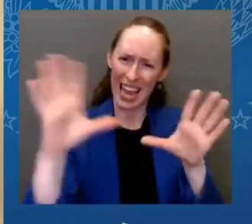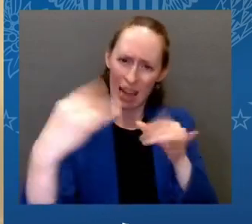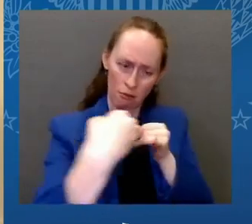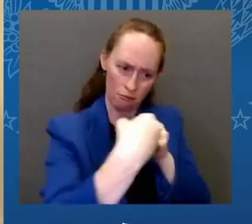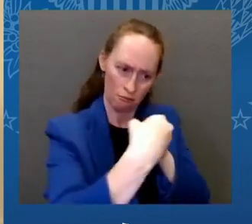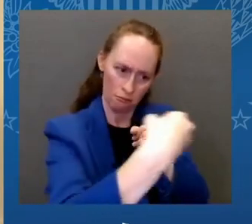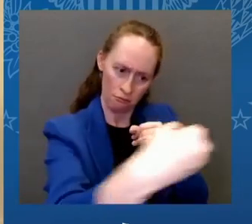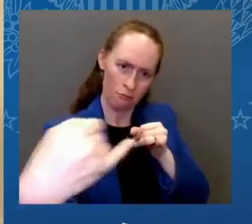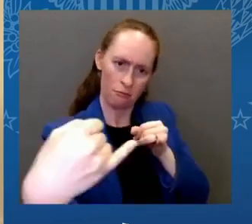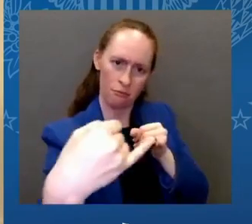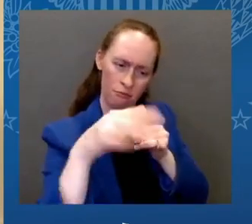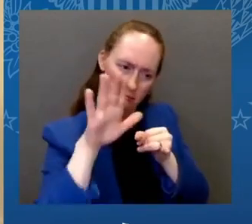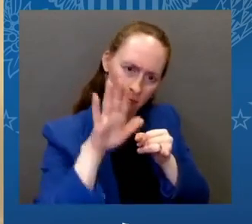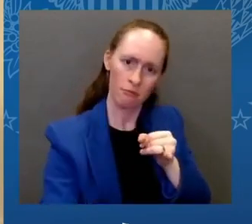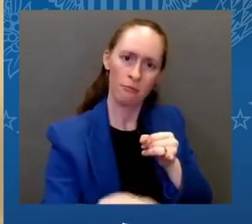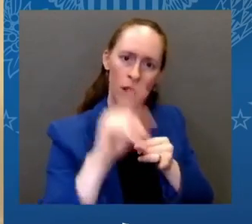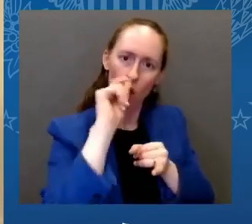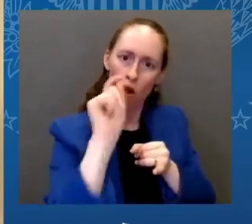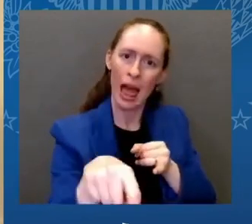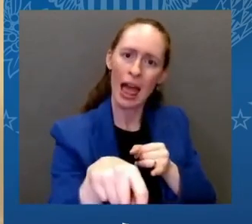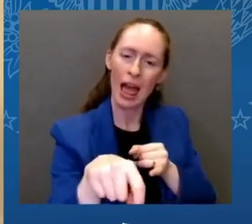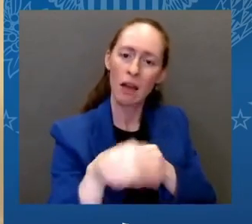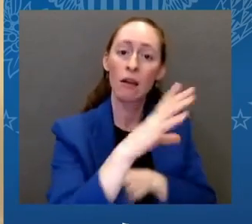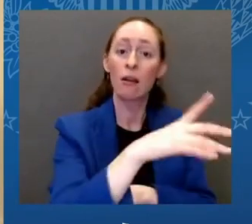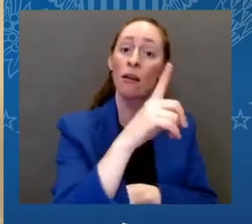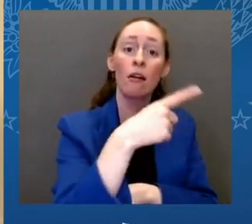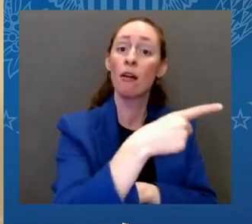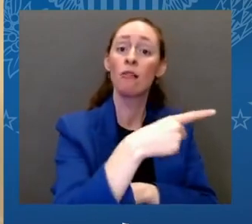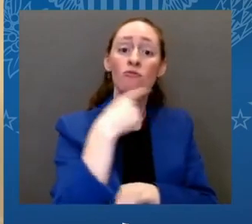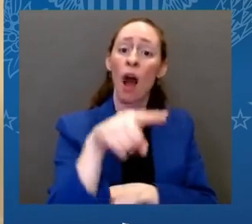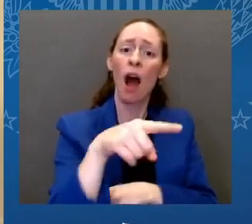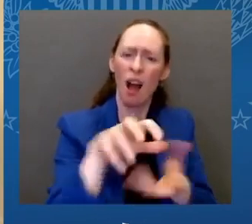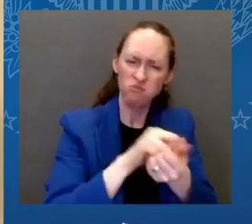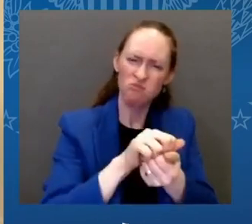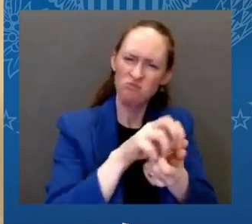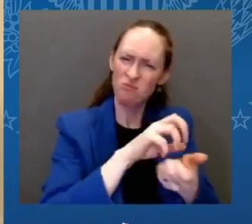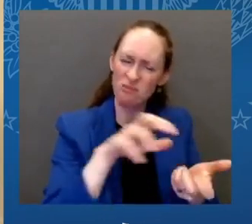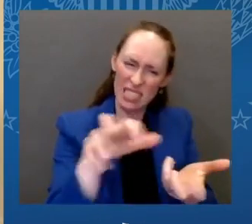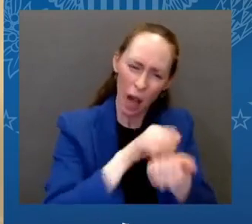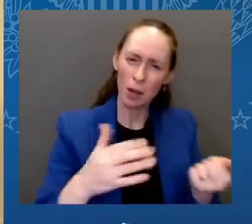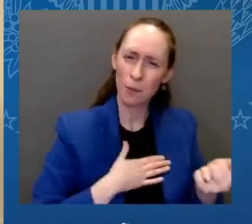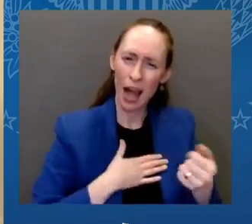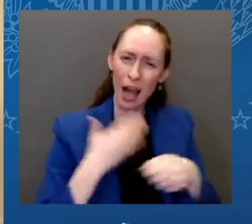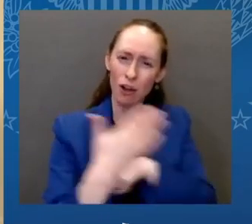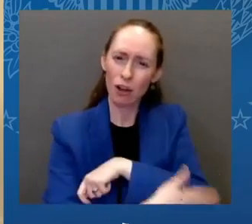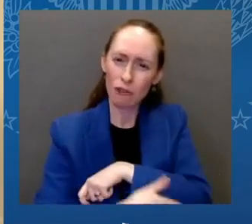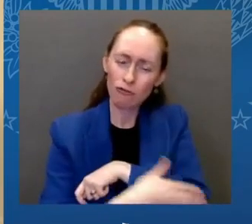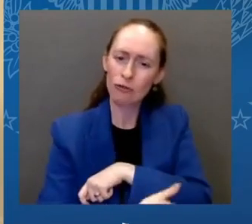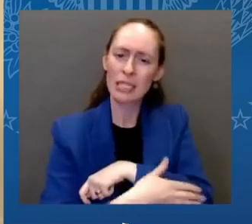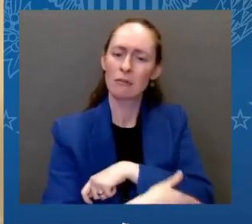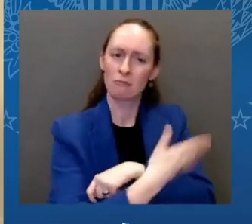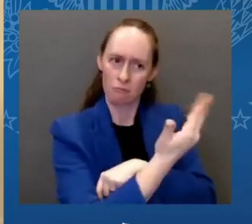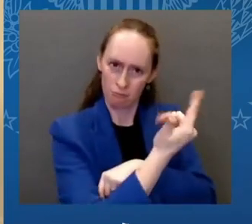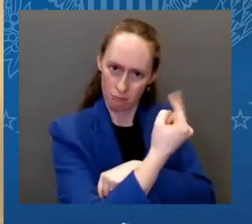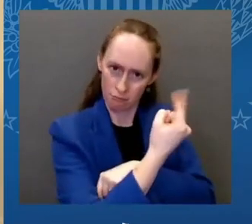так говорю про багато про дітей, але ви сказали про справедливий мир. Але я хочу вам сказати, як батько, я